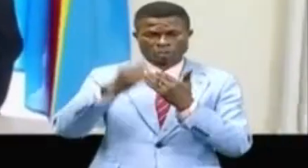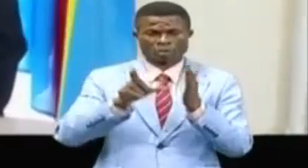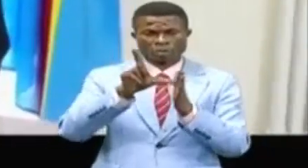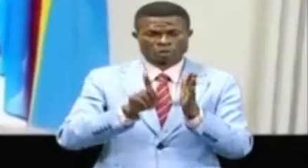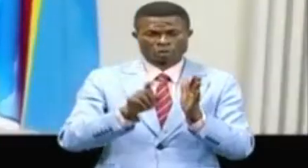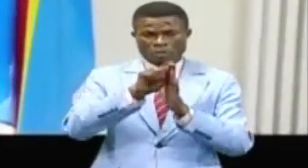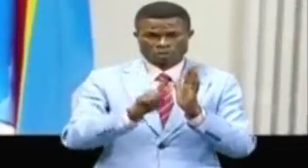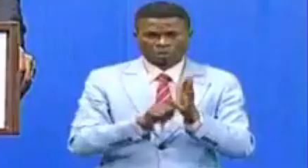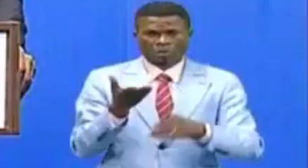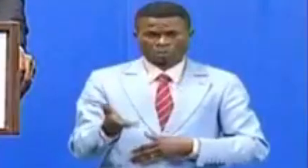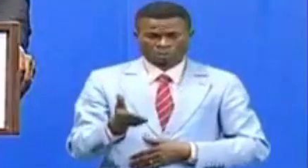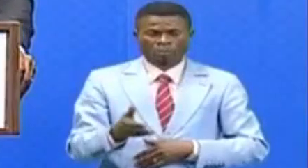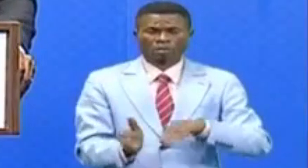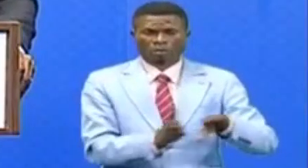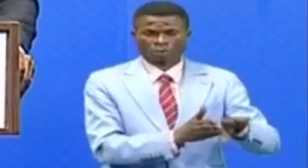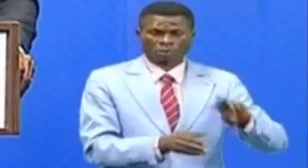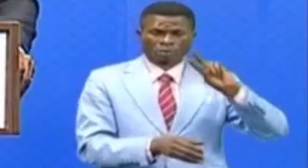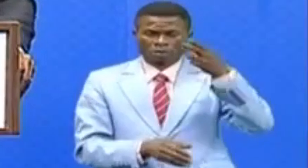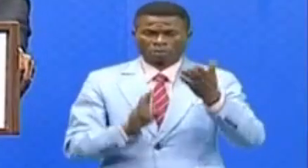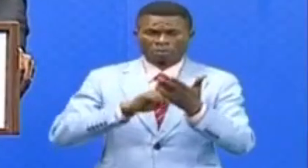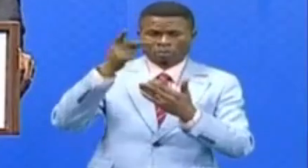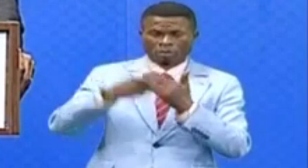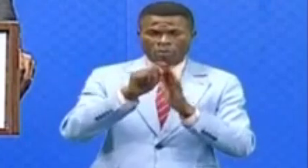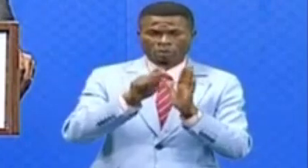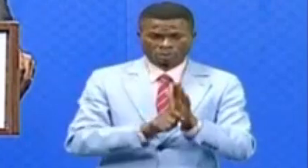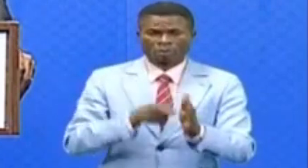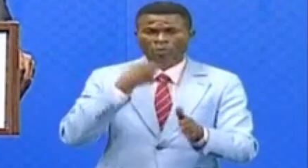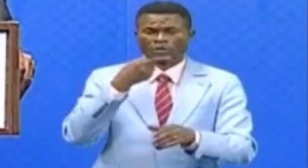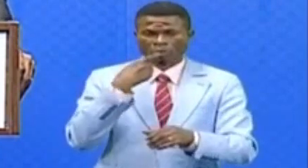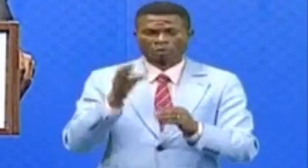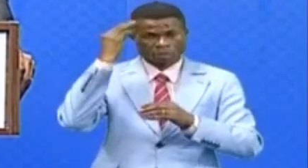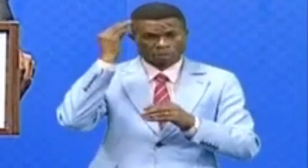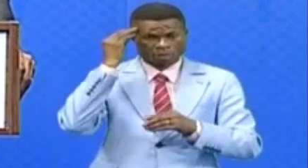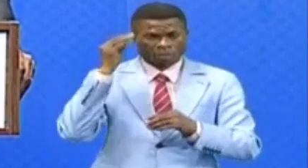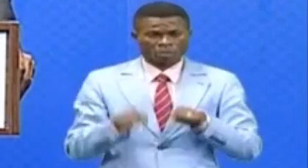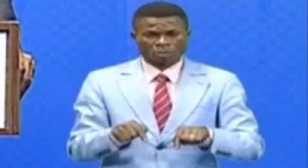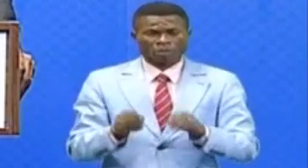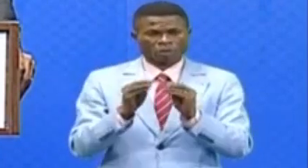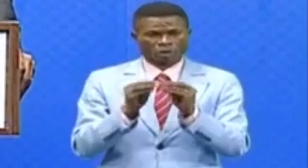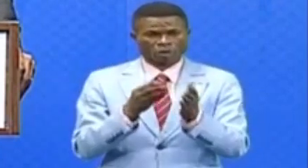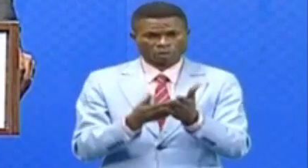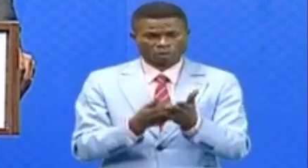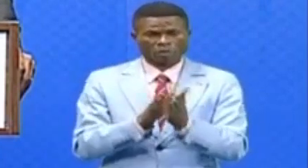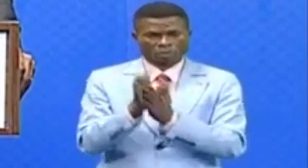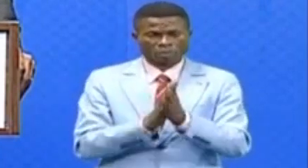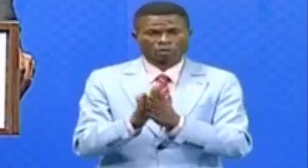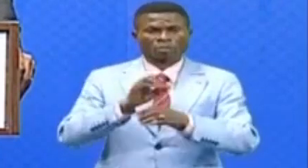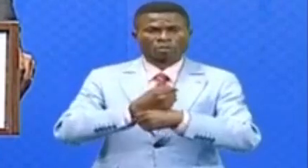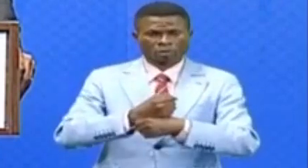texte. Deuxième projet de texte soumis au Conseil des ministres de ce jour, relatif à la